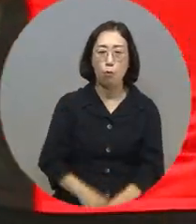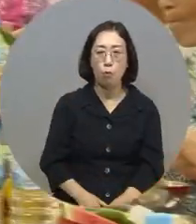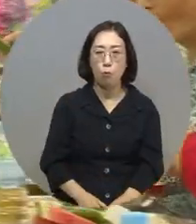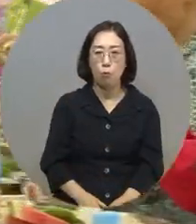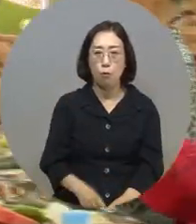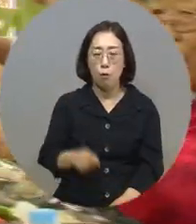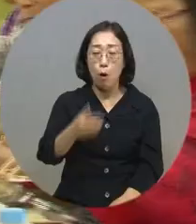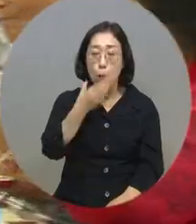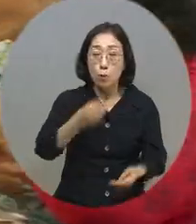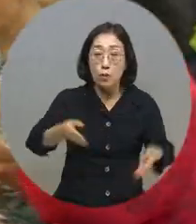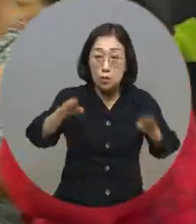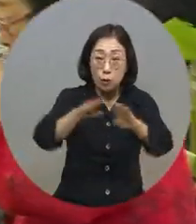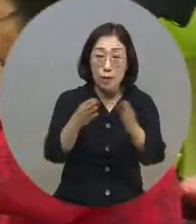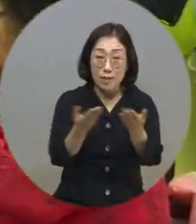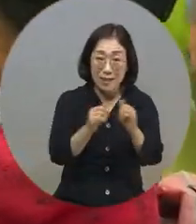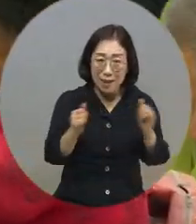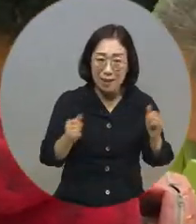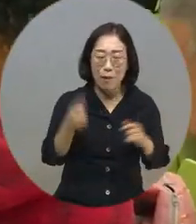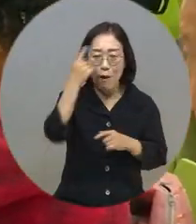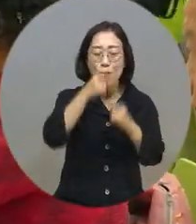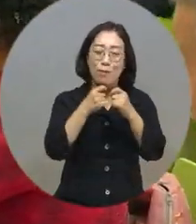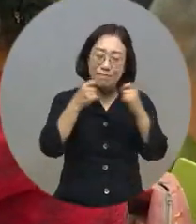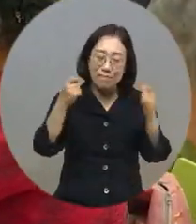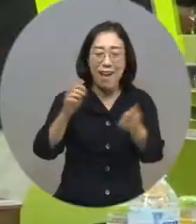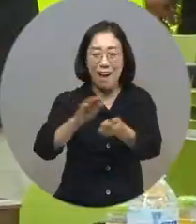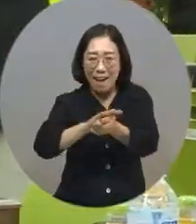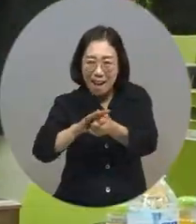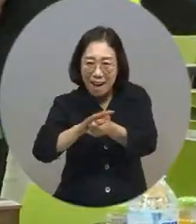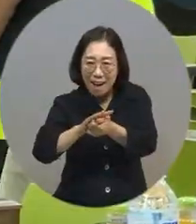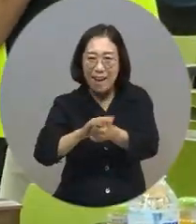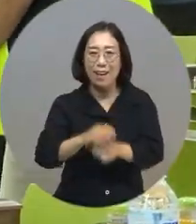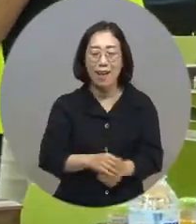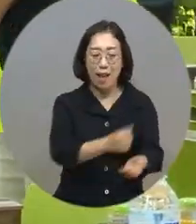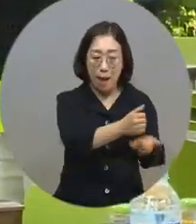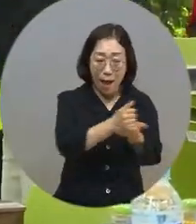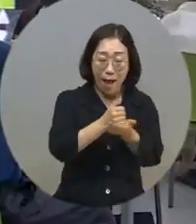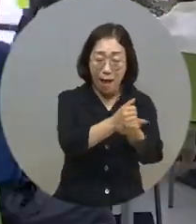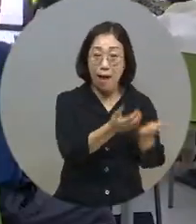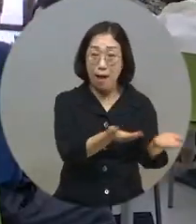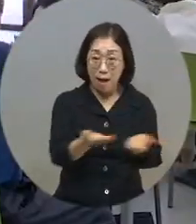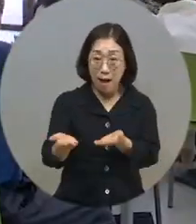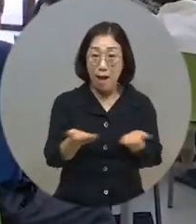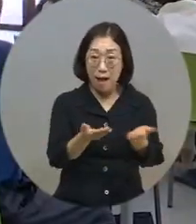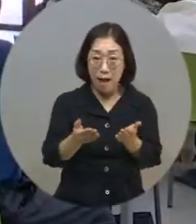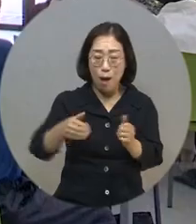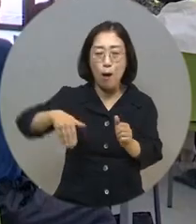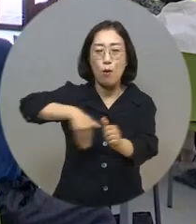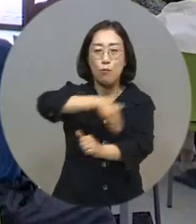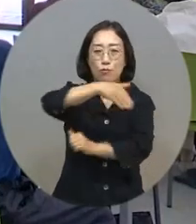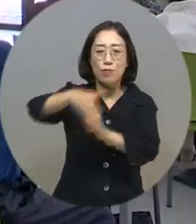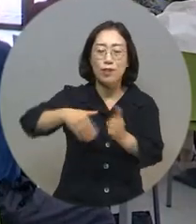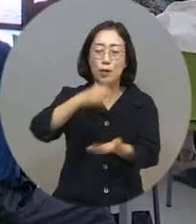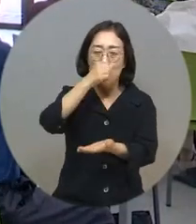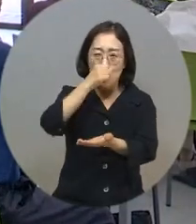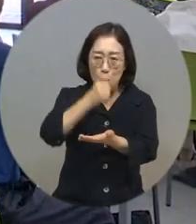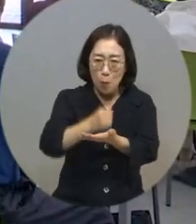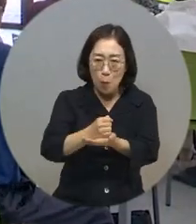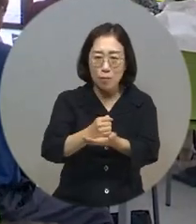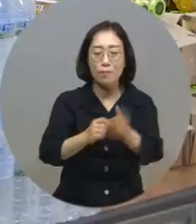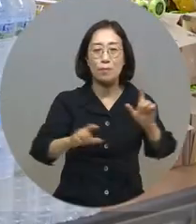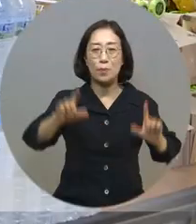만들어주었으며 직원들은 웃음과 친절한 언행으로 어르신들을 맞이해서 장내 분위기를 더욱 훈훈하게